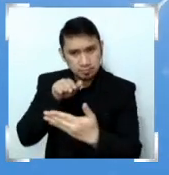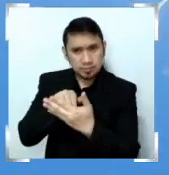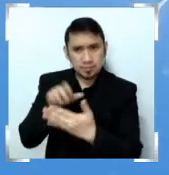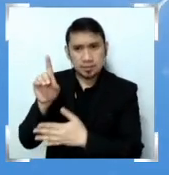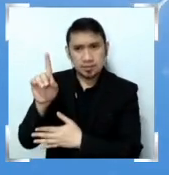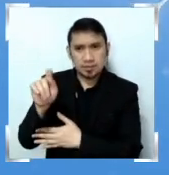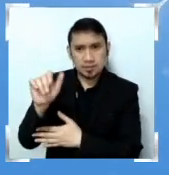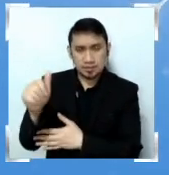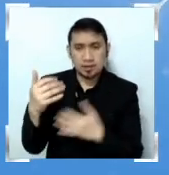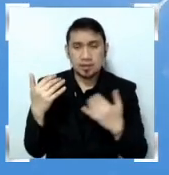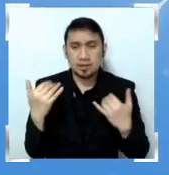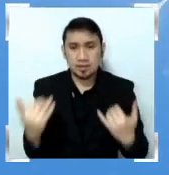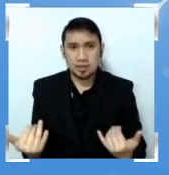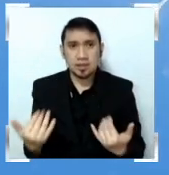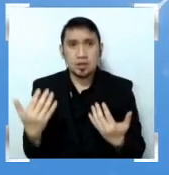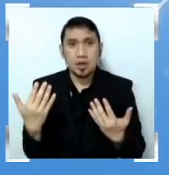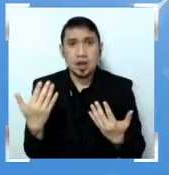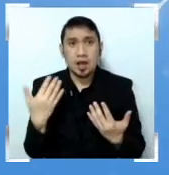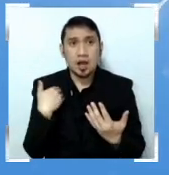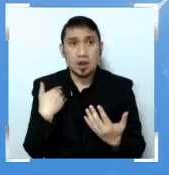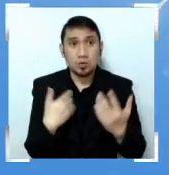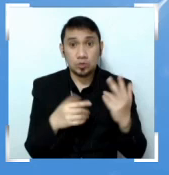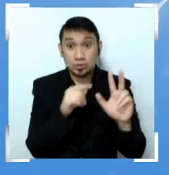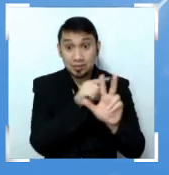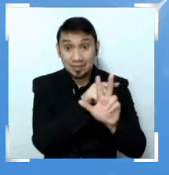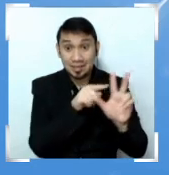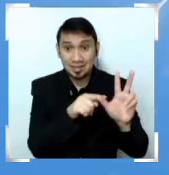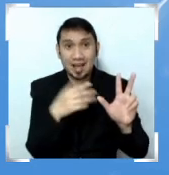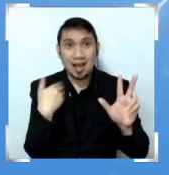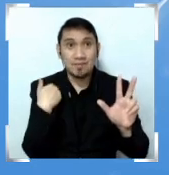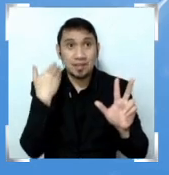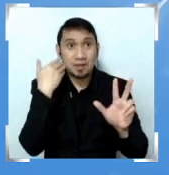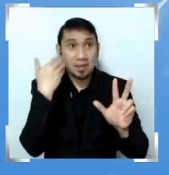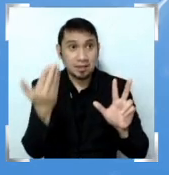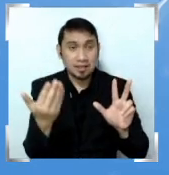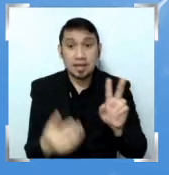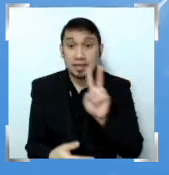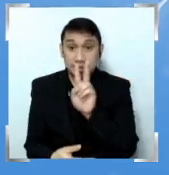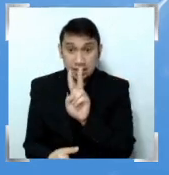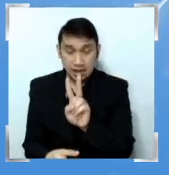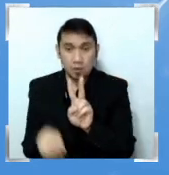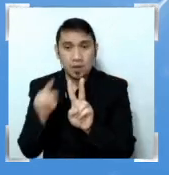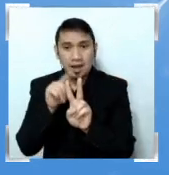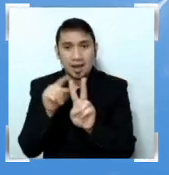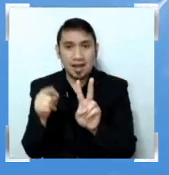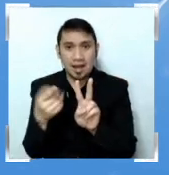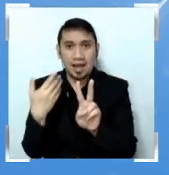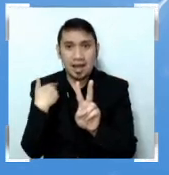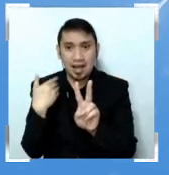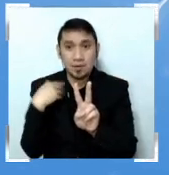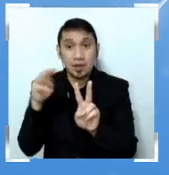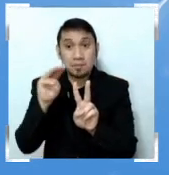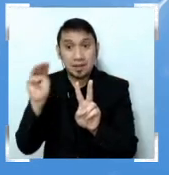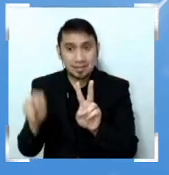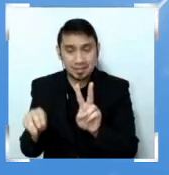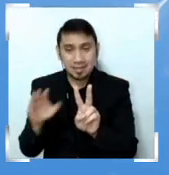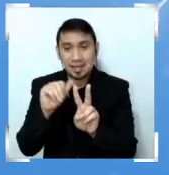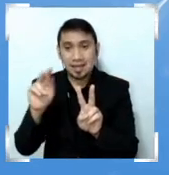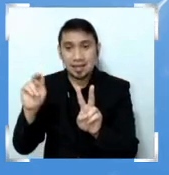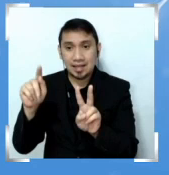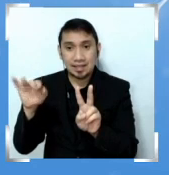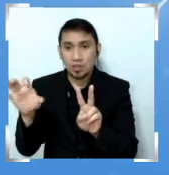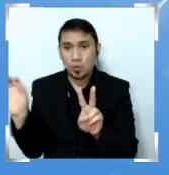sa bansa. 3 rito ang namatay. Ang 2, mga local case sa Maynila at Antique na hindi